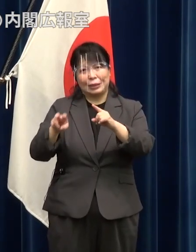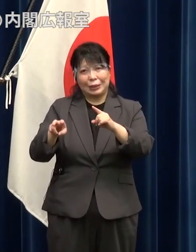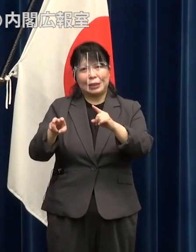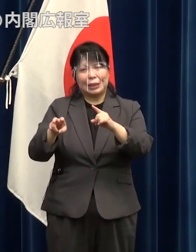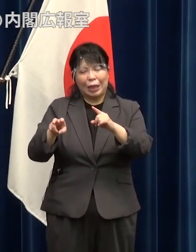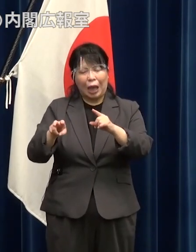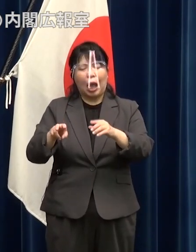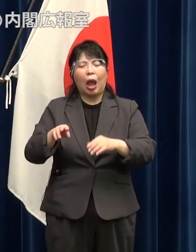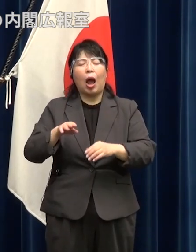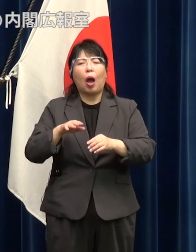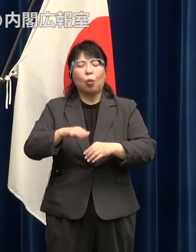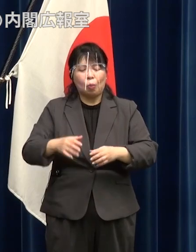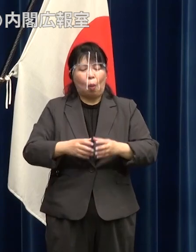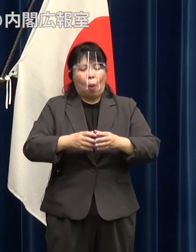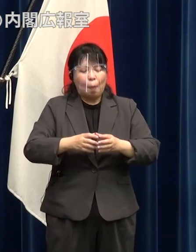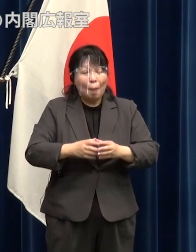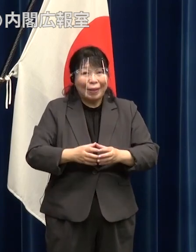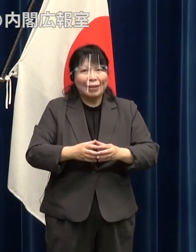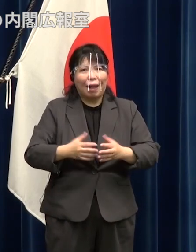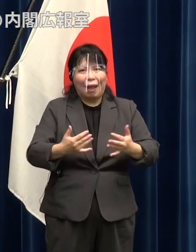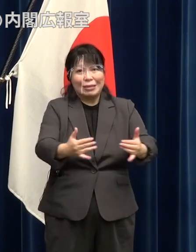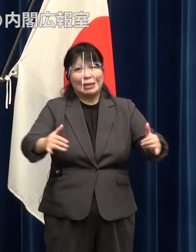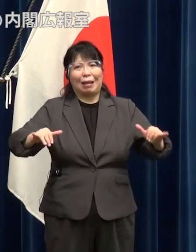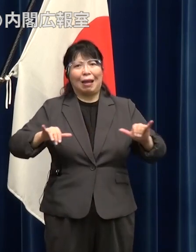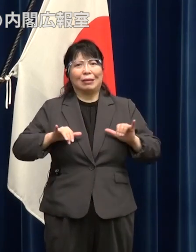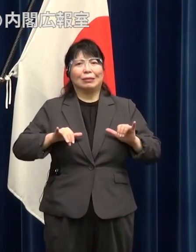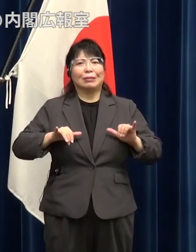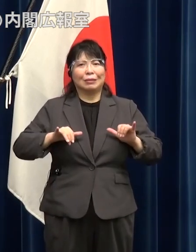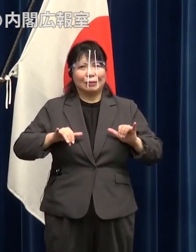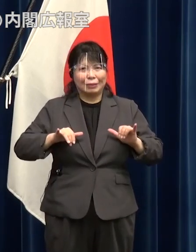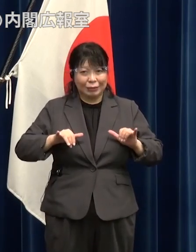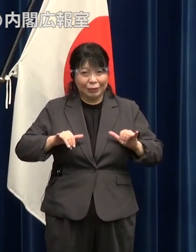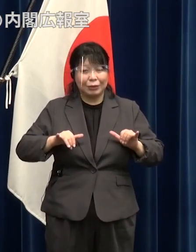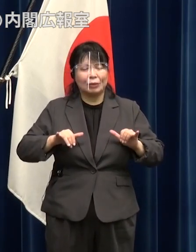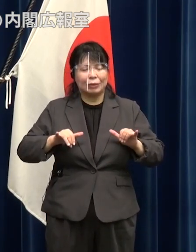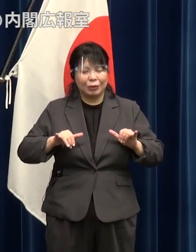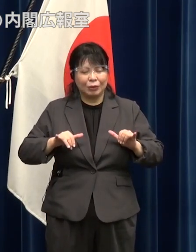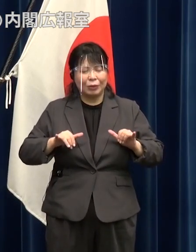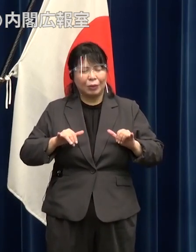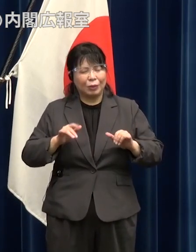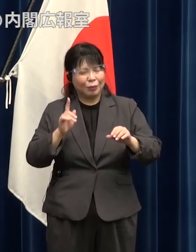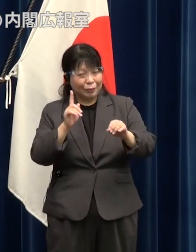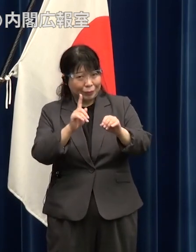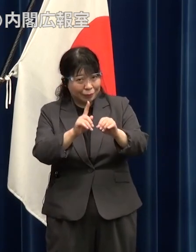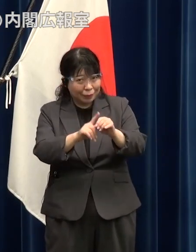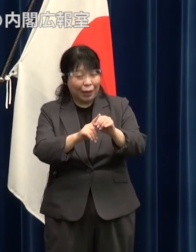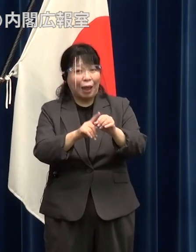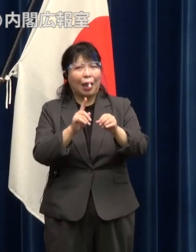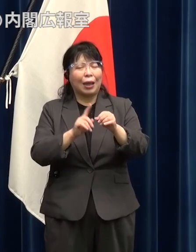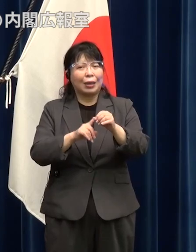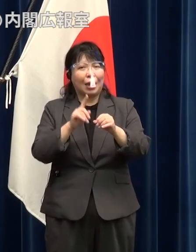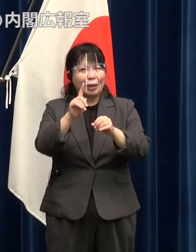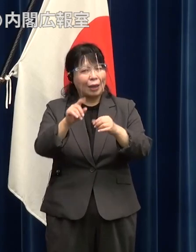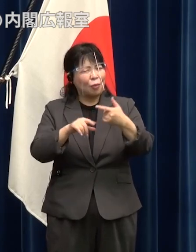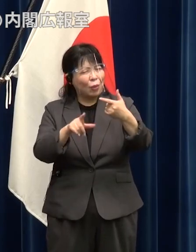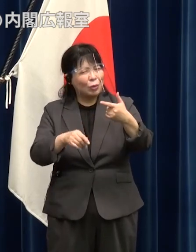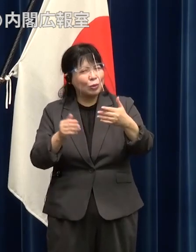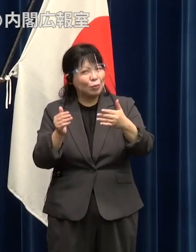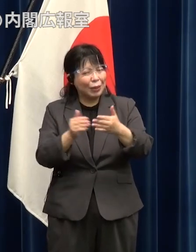ん中社会の実現に向けた道筋を来年6月までにお示しをいたします。